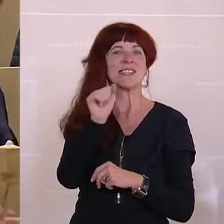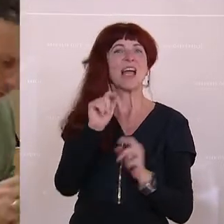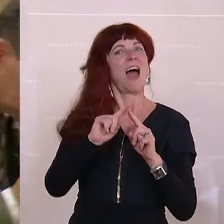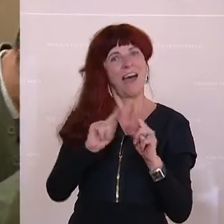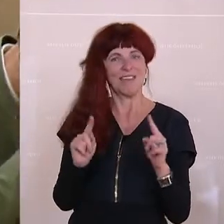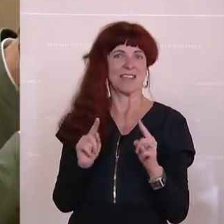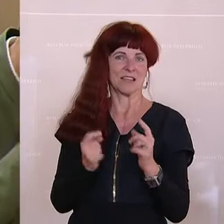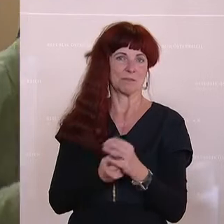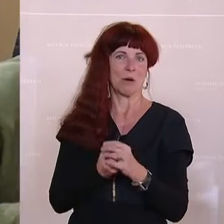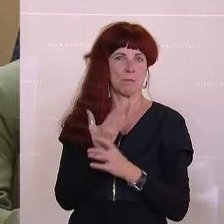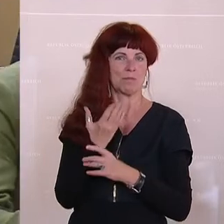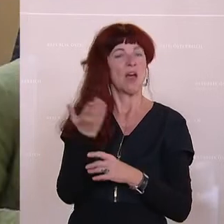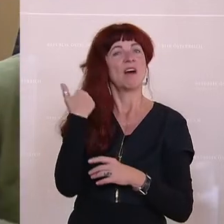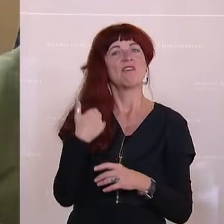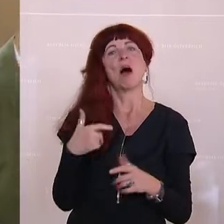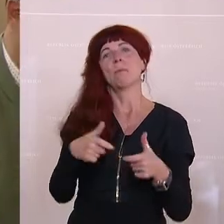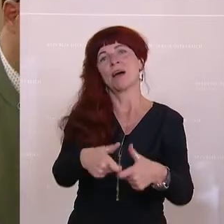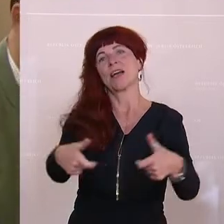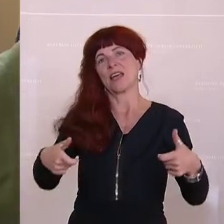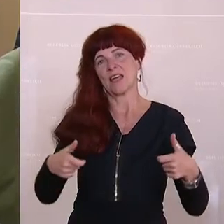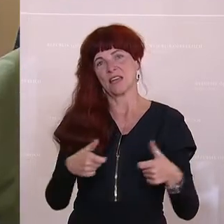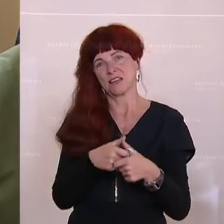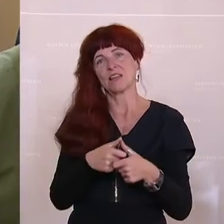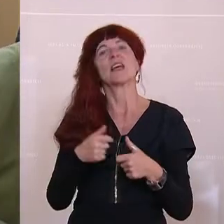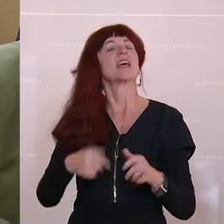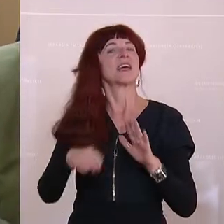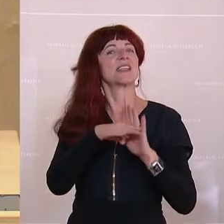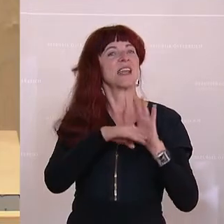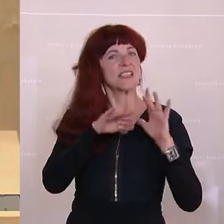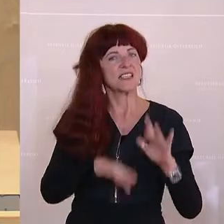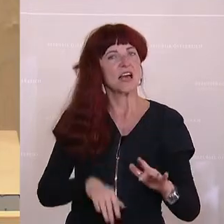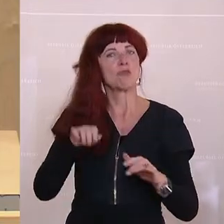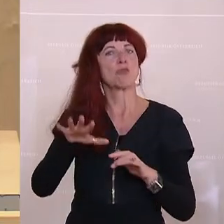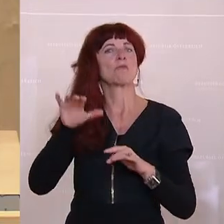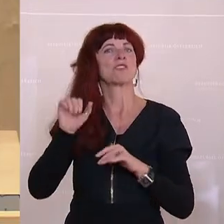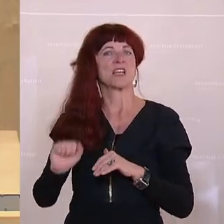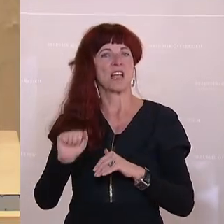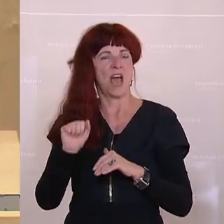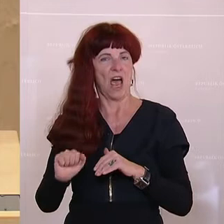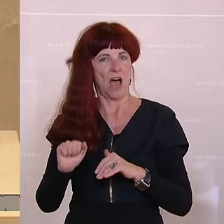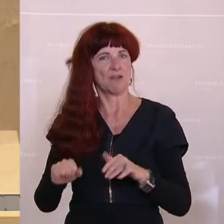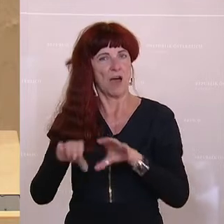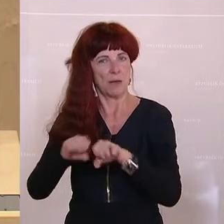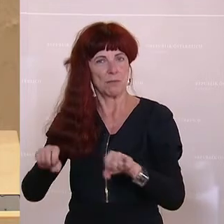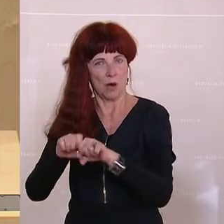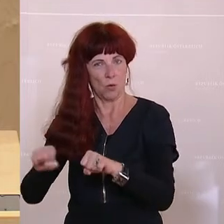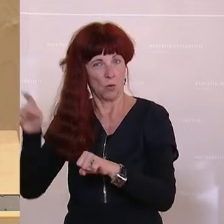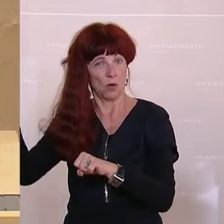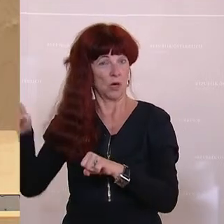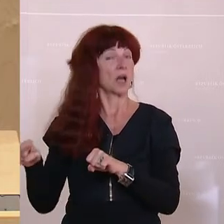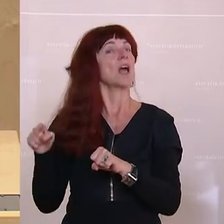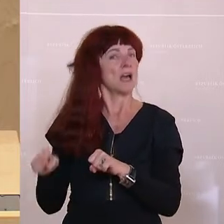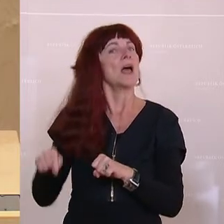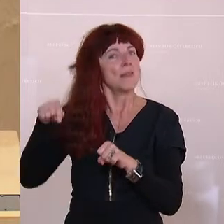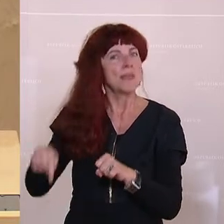war das Gesetz da mit einer 15a-Vereinbarung, mit einer Vereinbarung, wo auch Niederösterreich heute noch immer was zahlt, im Gegensatz zu